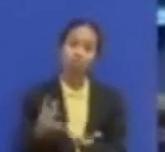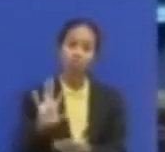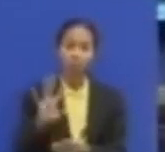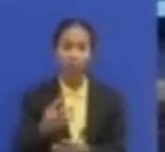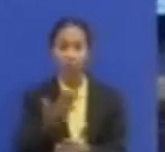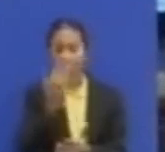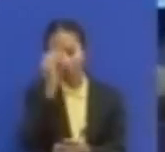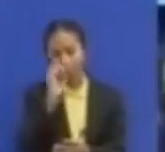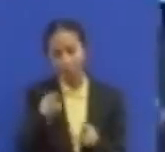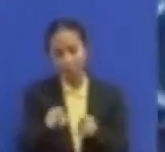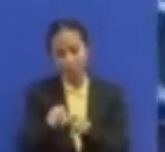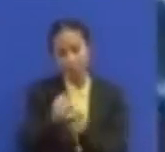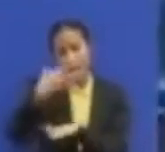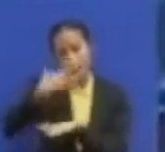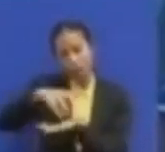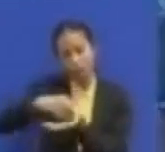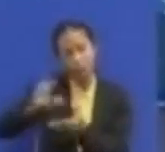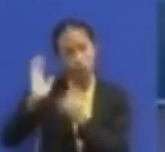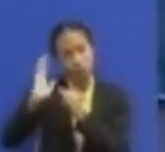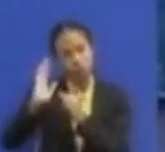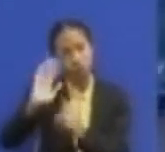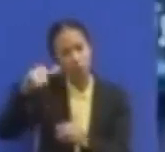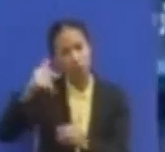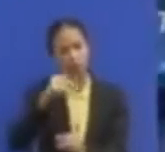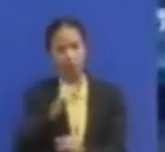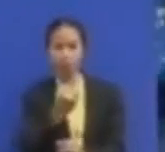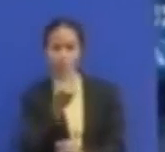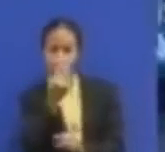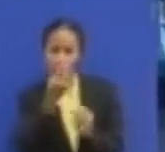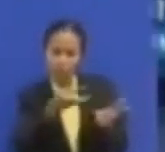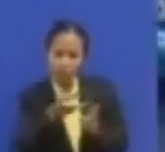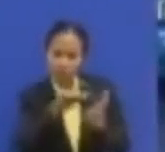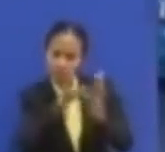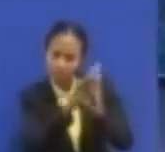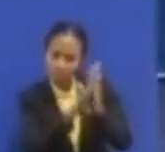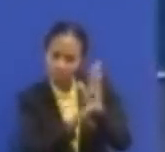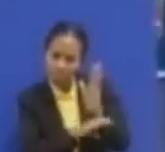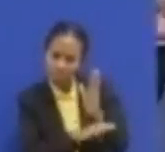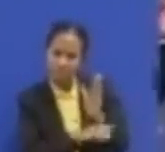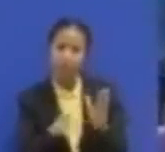าเรือของฝ่ายนิติบัญญัติเนี่ยไปในทิศทางไหนอย่างไรก็ขึ้นอยู่กับที่ประชุม